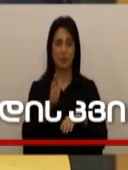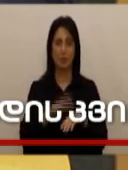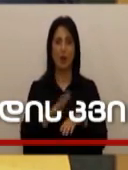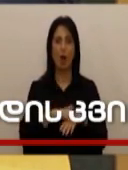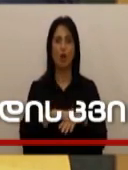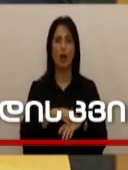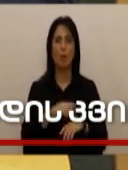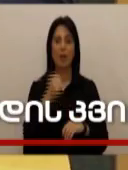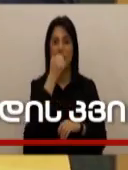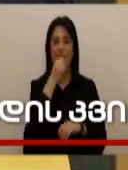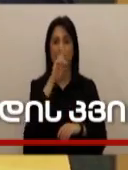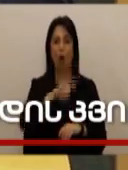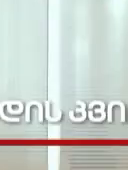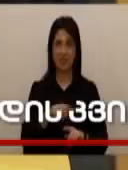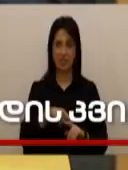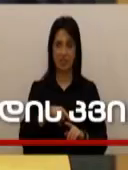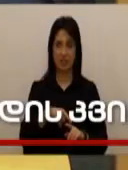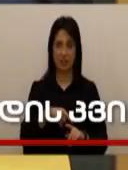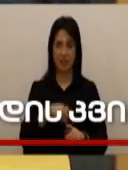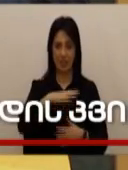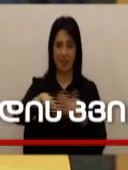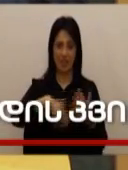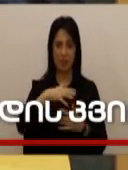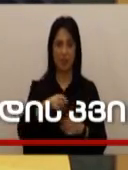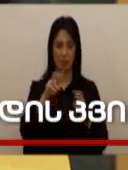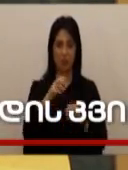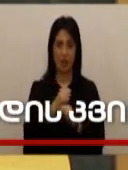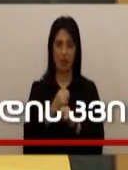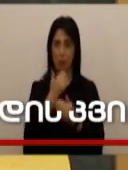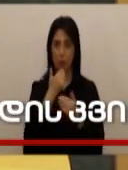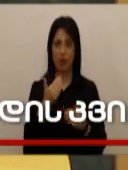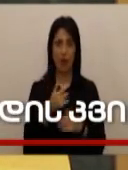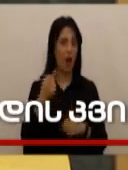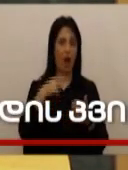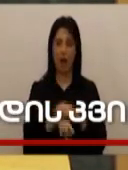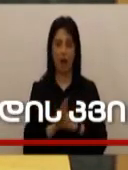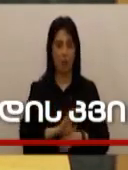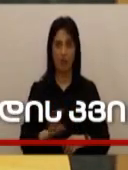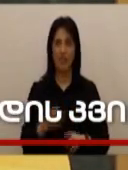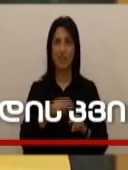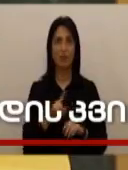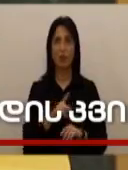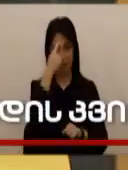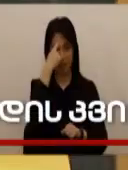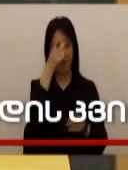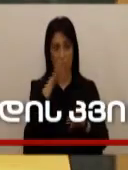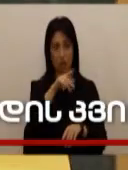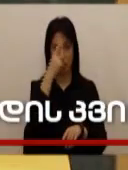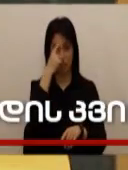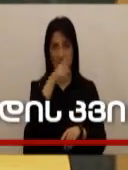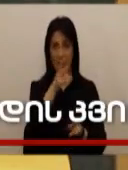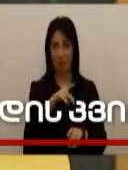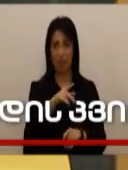უნდოდა რეალურად ომის რევოლუციის მოწყობა, დესტაბილიზაცია ჩვენი ქვეყნის. არ გამოუვიდათ. იმიტომ რომ არ გამოგივათ არასოდეს.